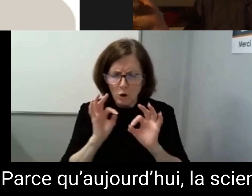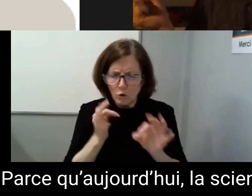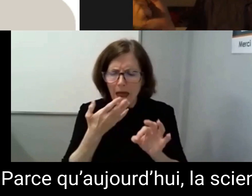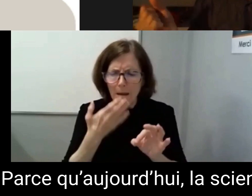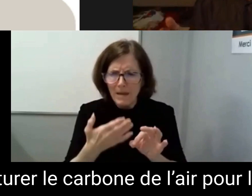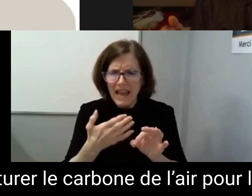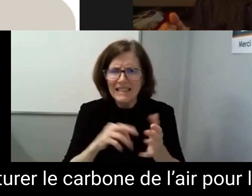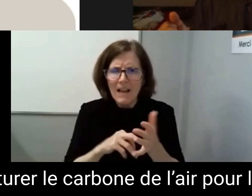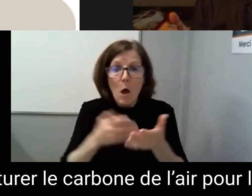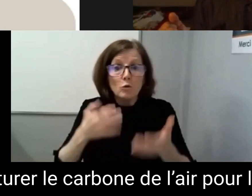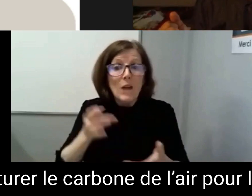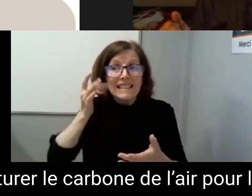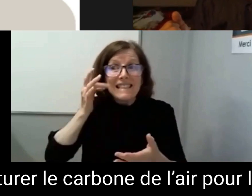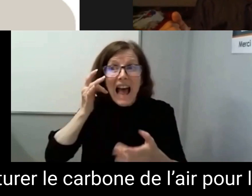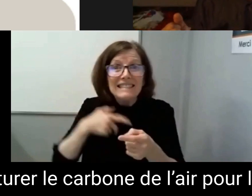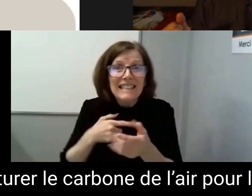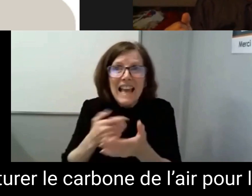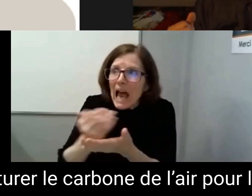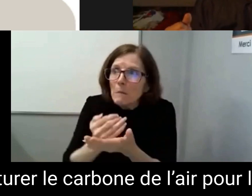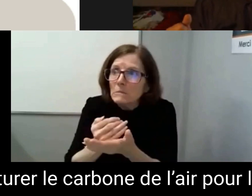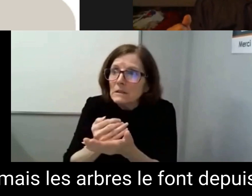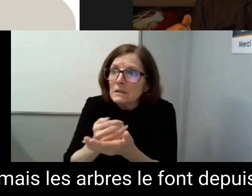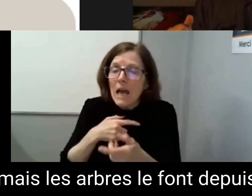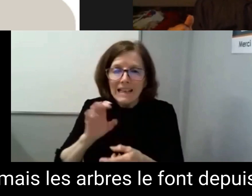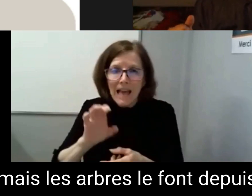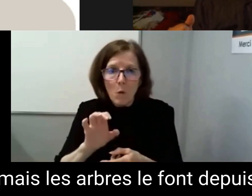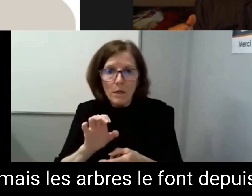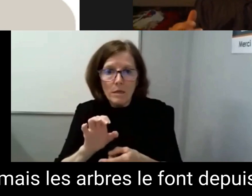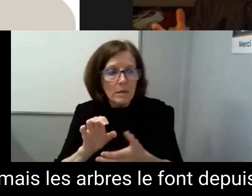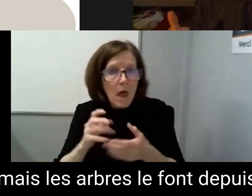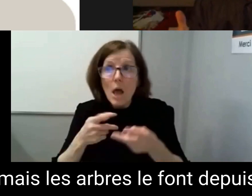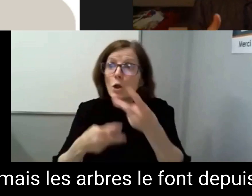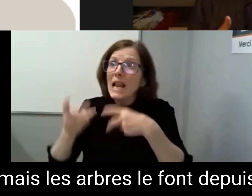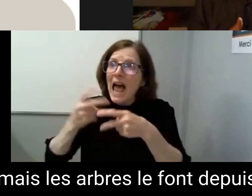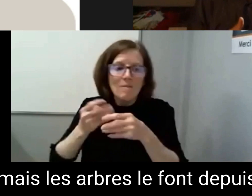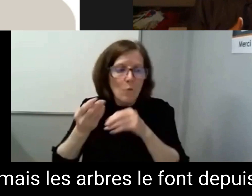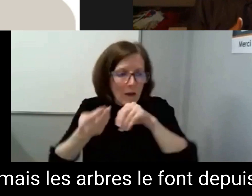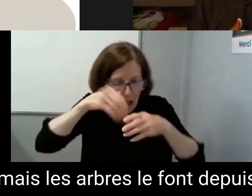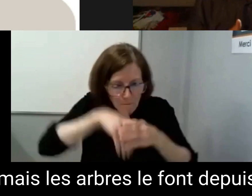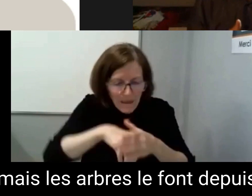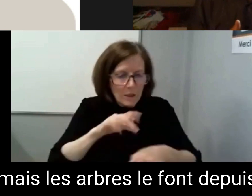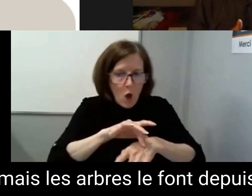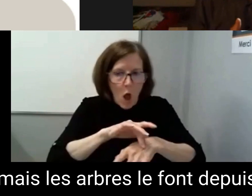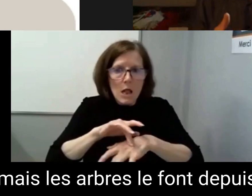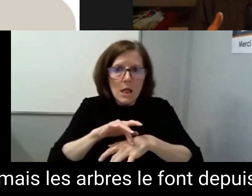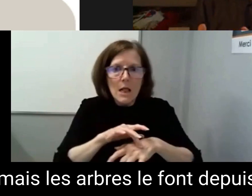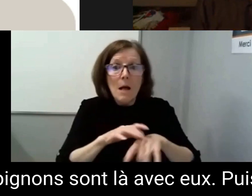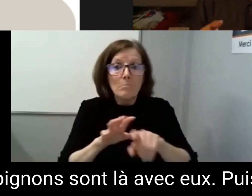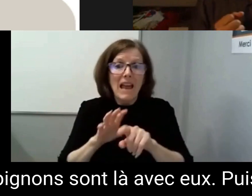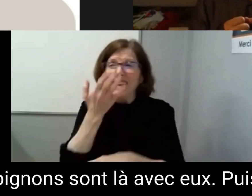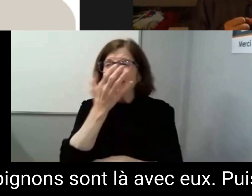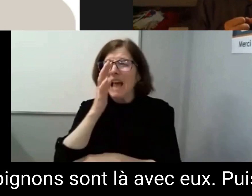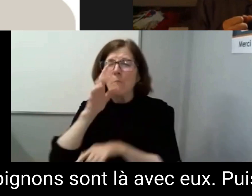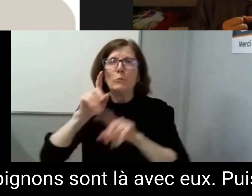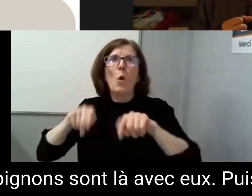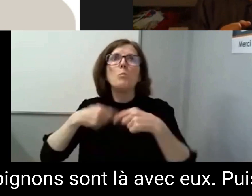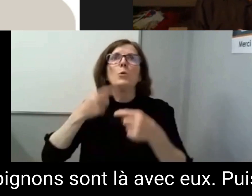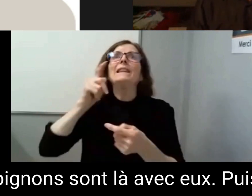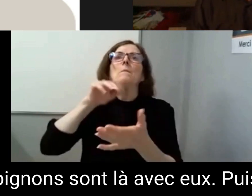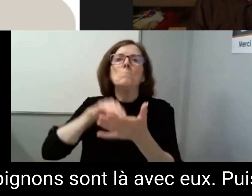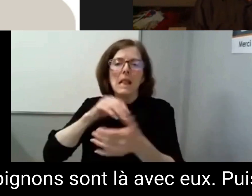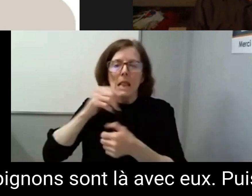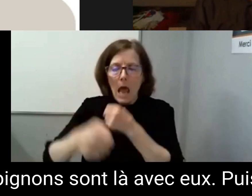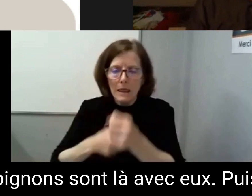comment capturer le carbone de l'air pour le ramener au sol efficacement, mais les arbres le font depuis des millénaires, puis les champignons sont